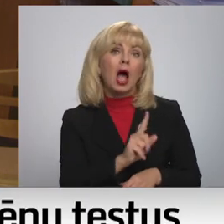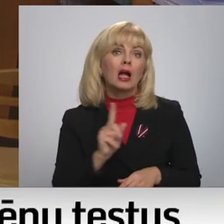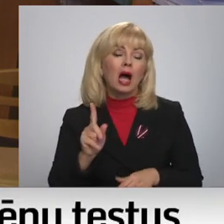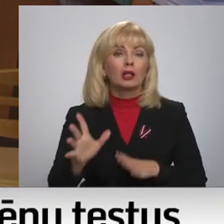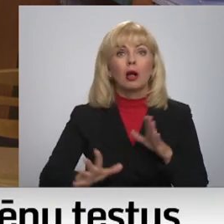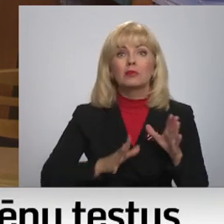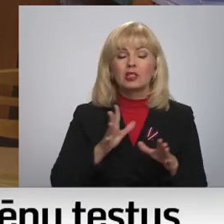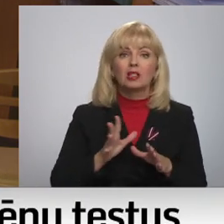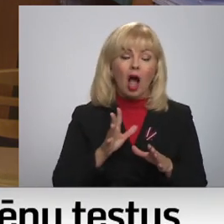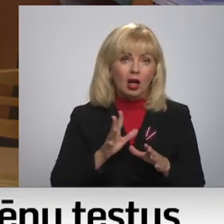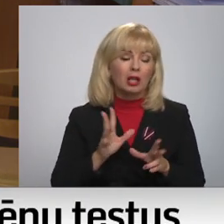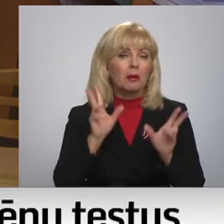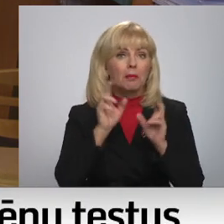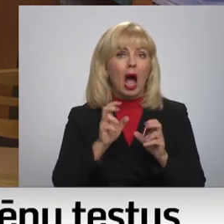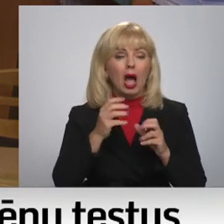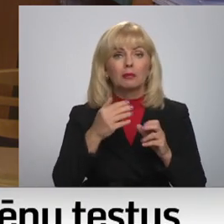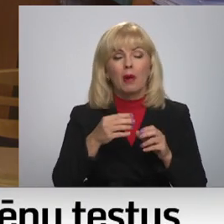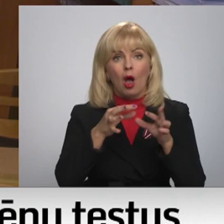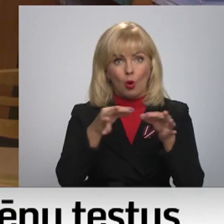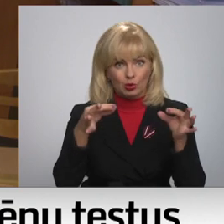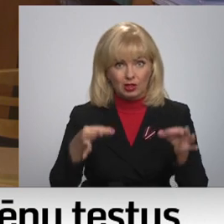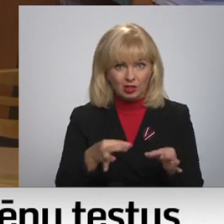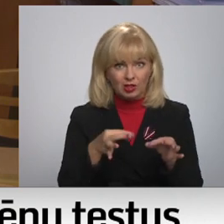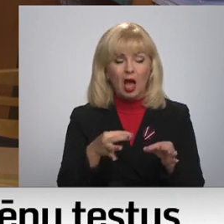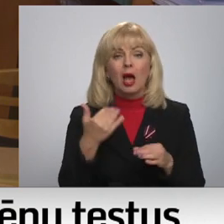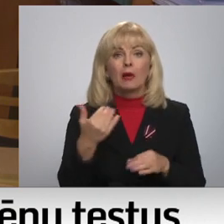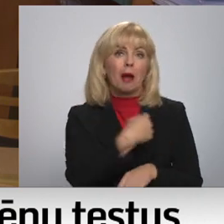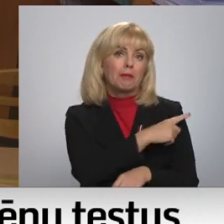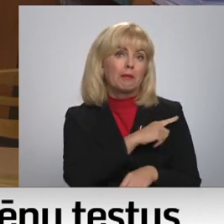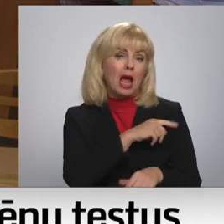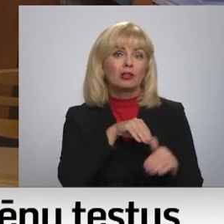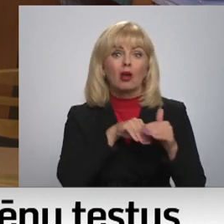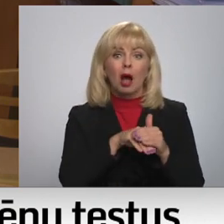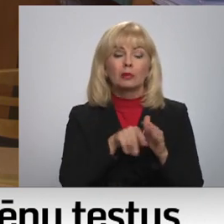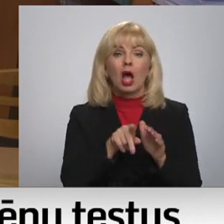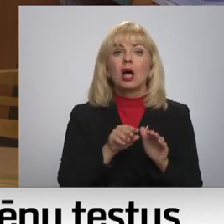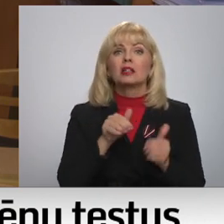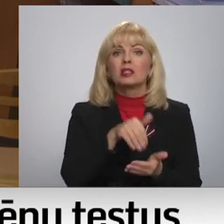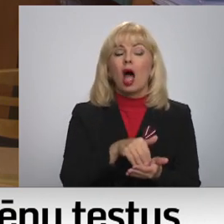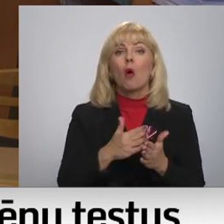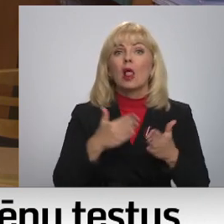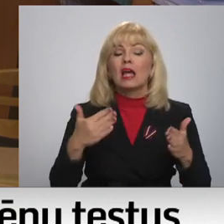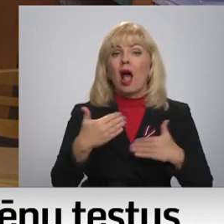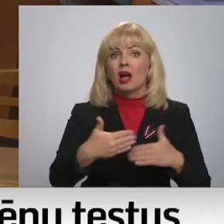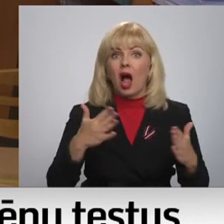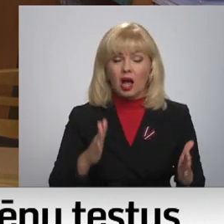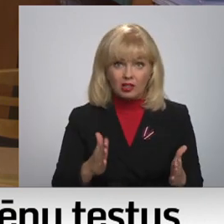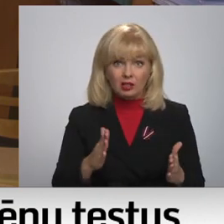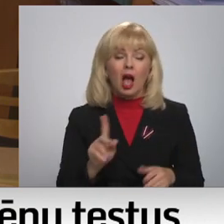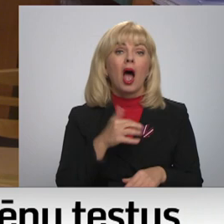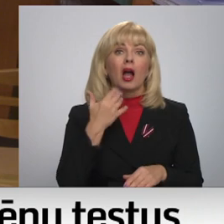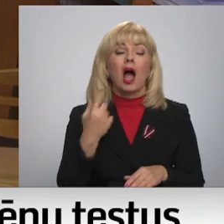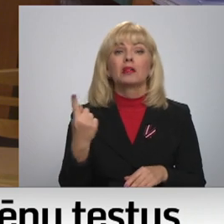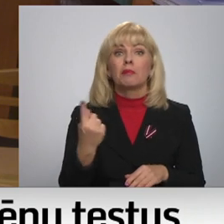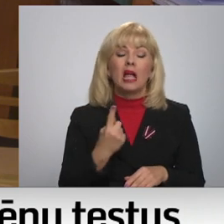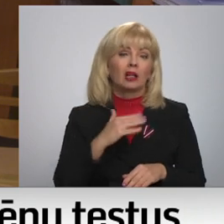sagatavots testa paraudziņš, kas glabājas medmāsas kabinetā, lūk šādās lielās kastēs. Un tad, kad ir pienākusi konkrētās